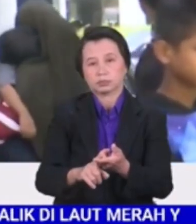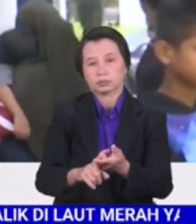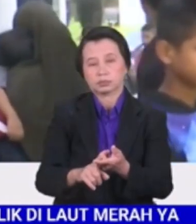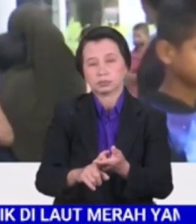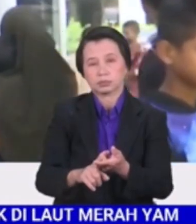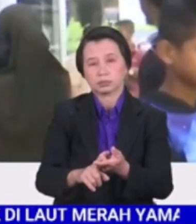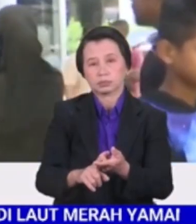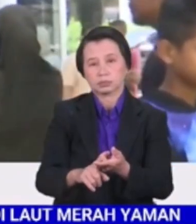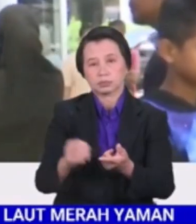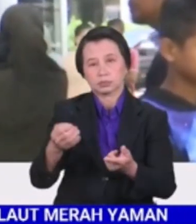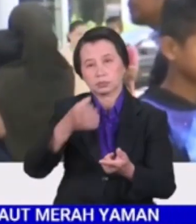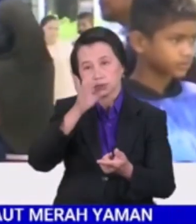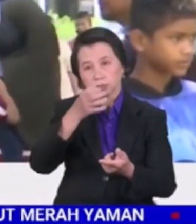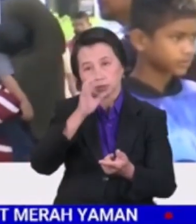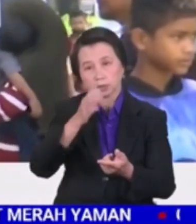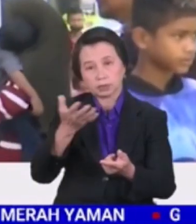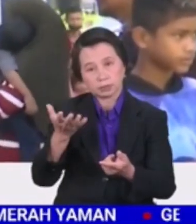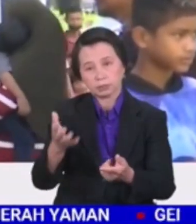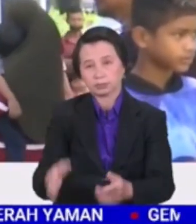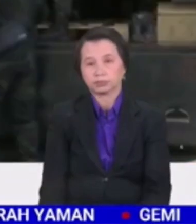dan minuman-minuman